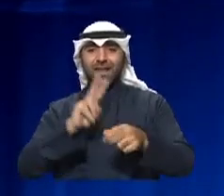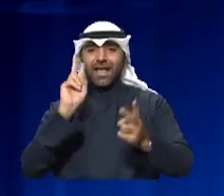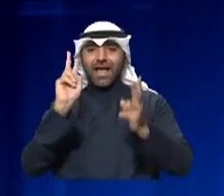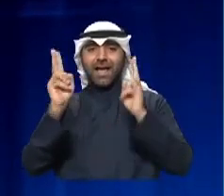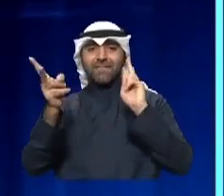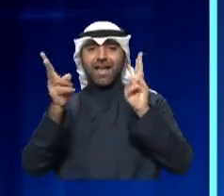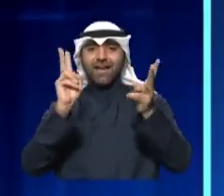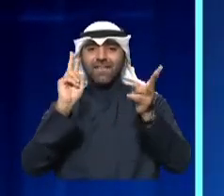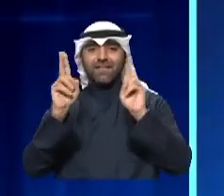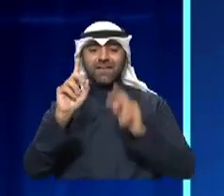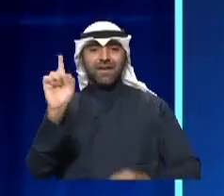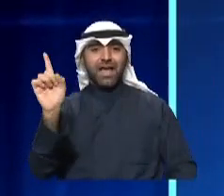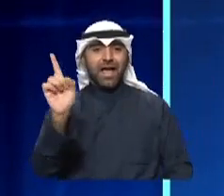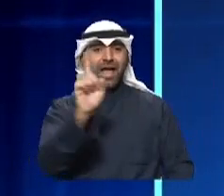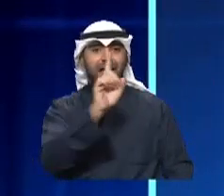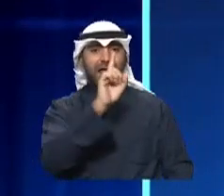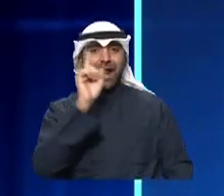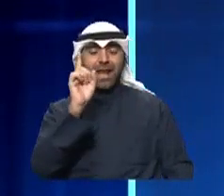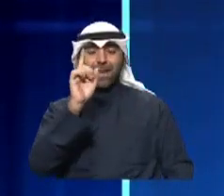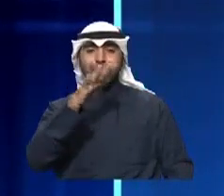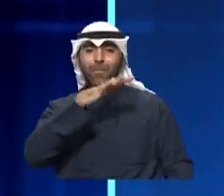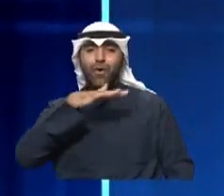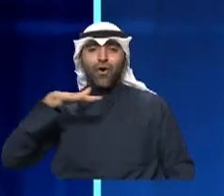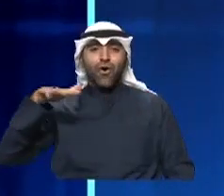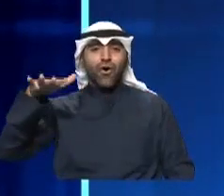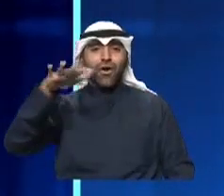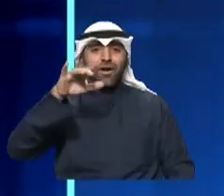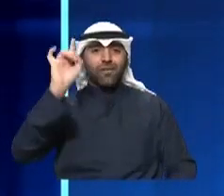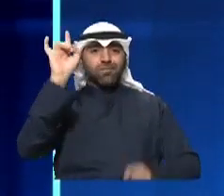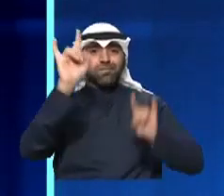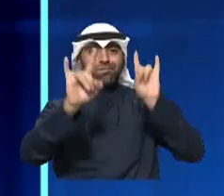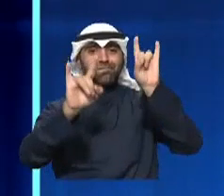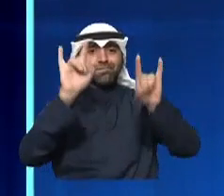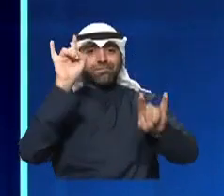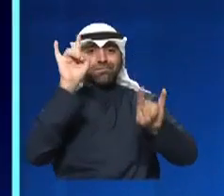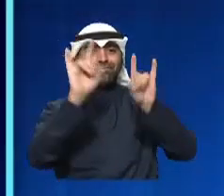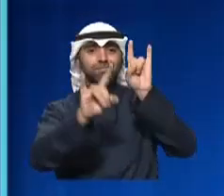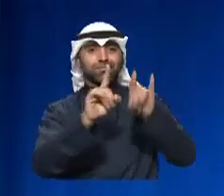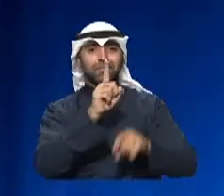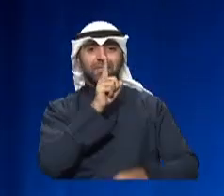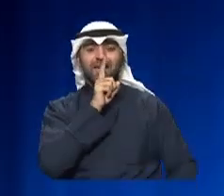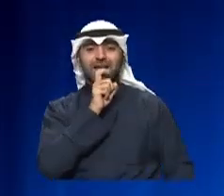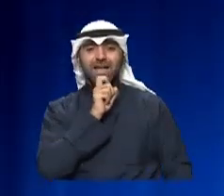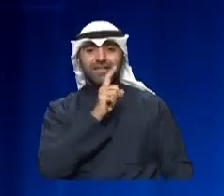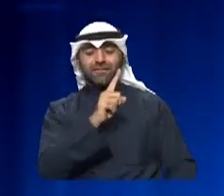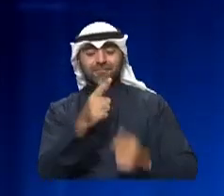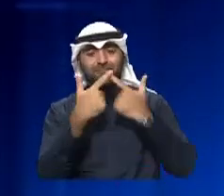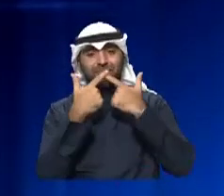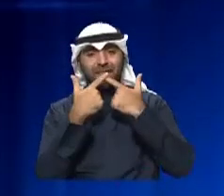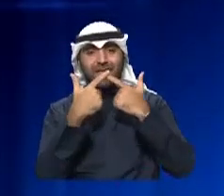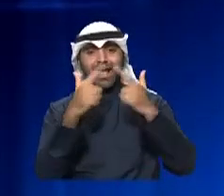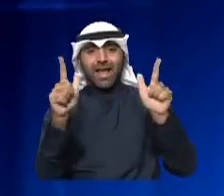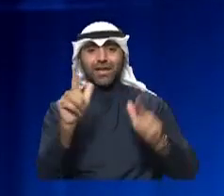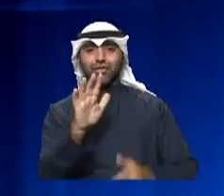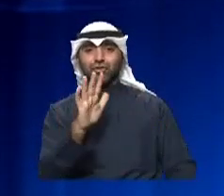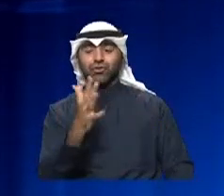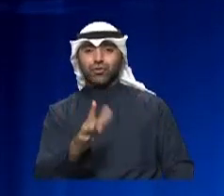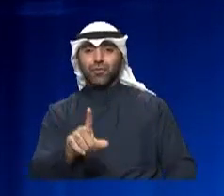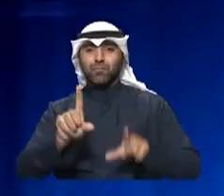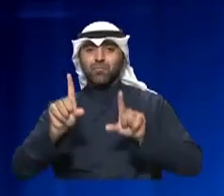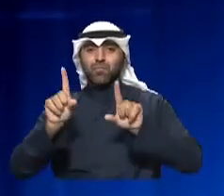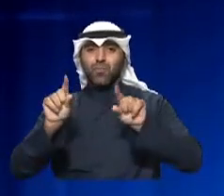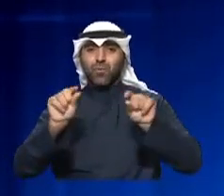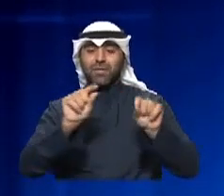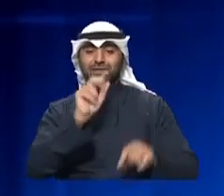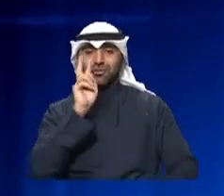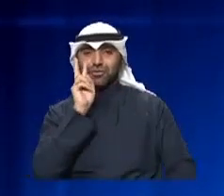وجه، وما سخرته من جهود حثيثة لتوفير كافة المستلزمات والمتطلبات المرافقة لهذه البطولة